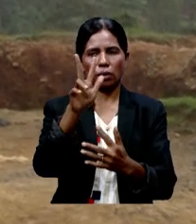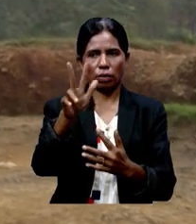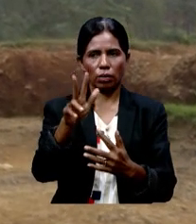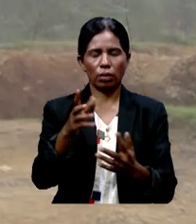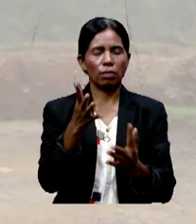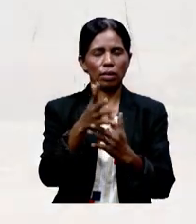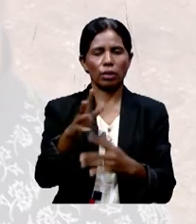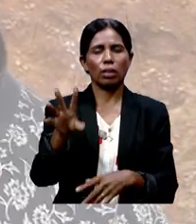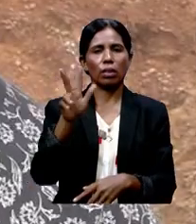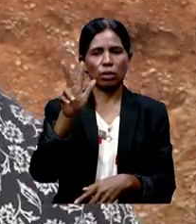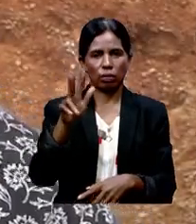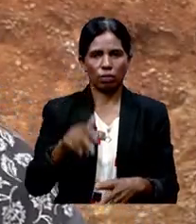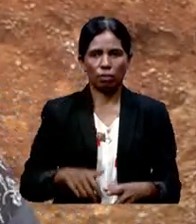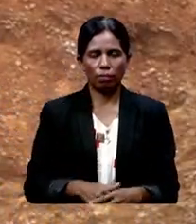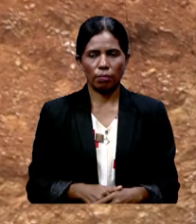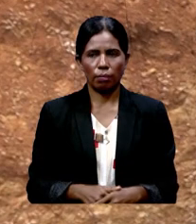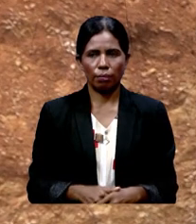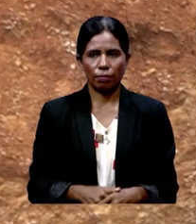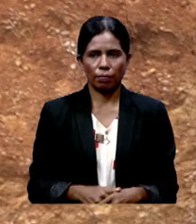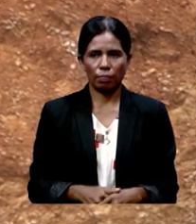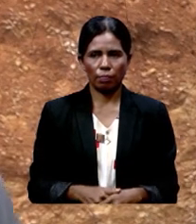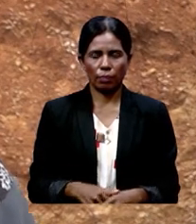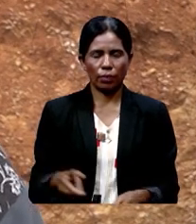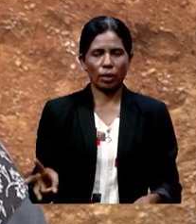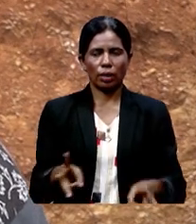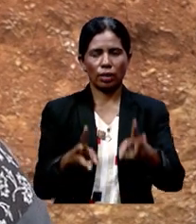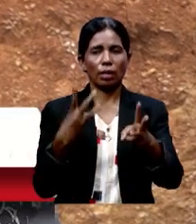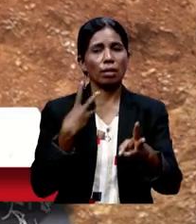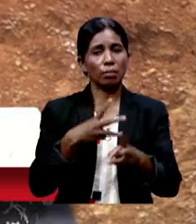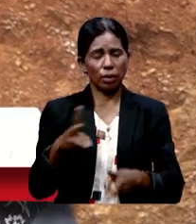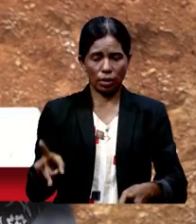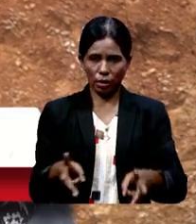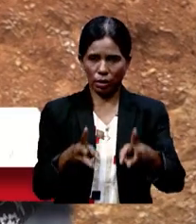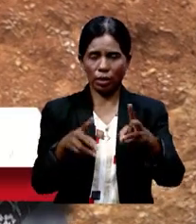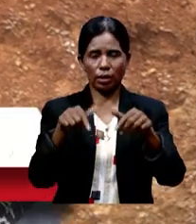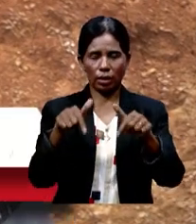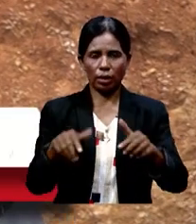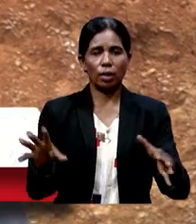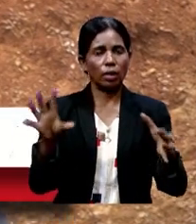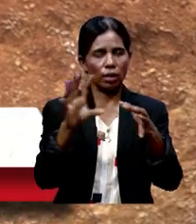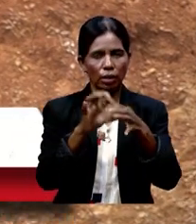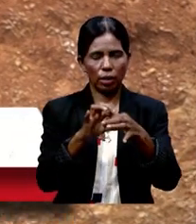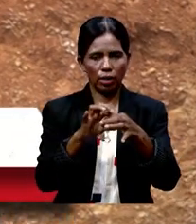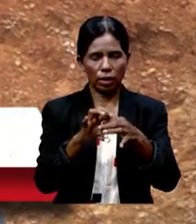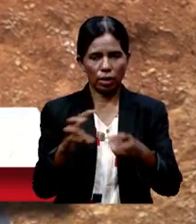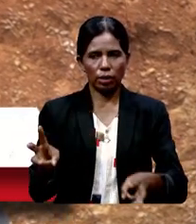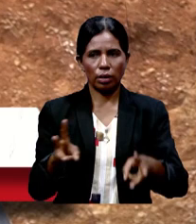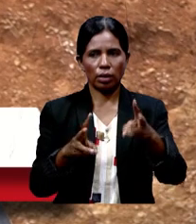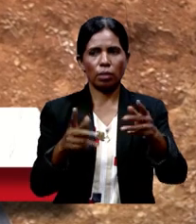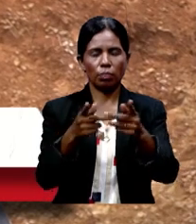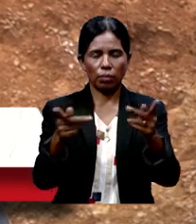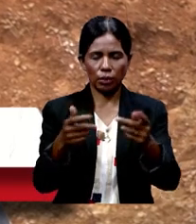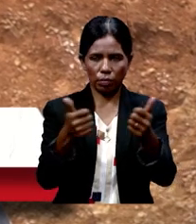letter ni tulu. Istrada, amni istrada ni nene liga ba istrada buat ba poster